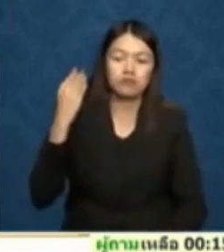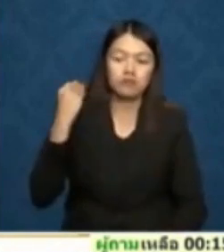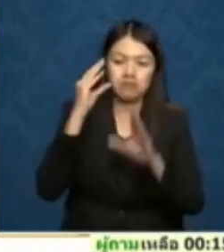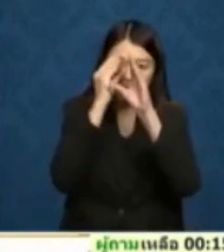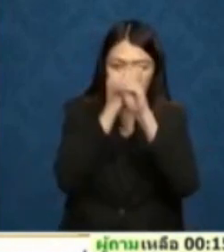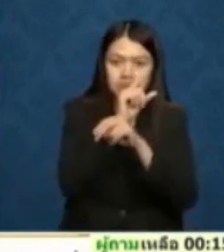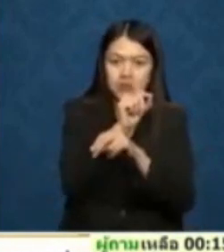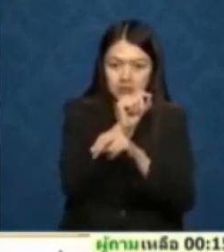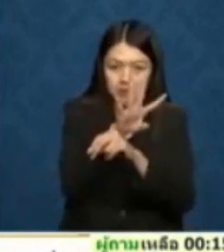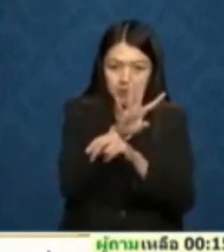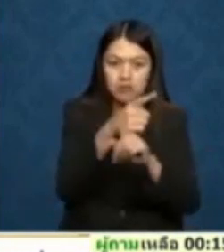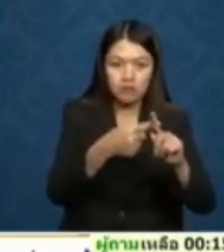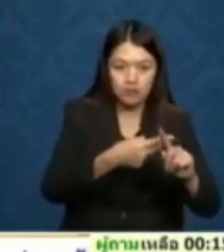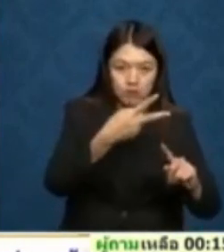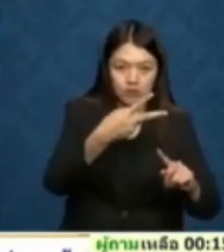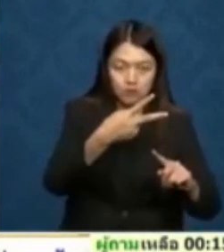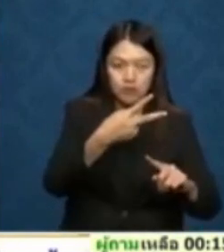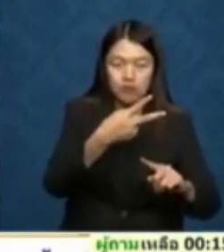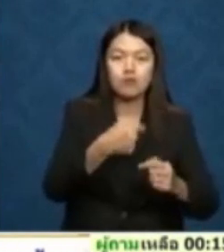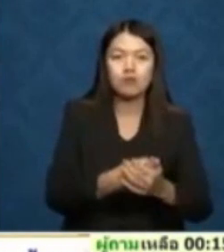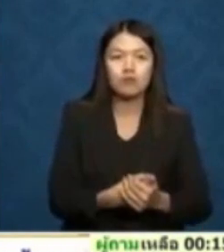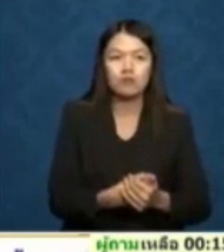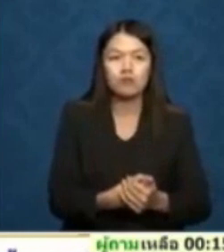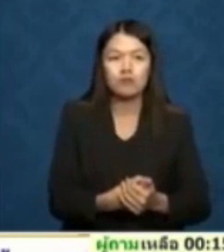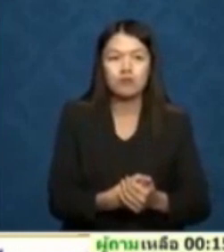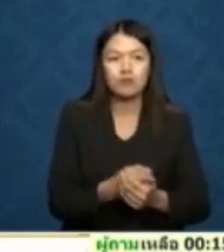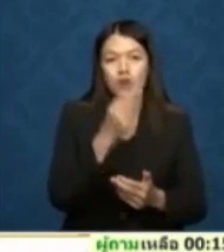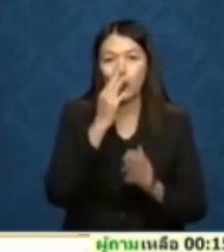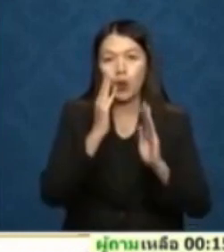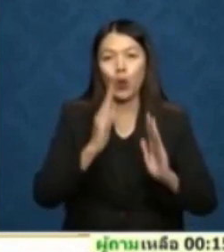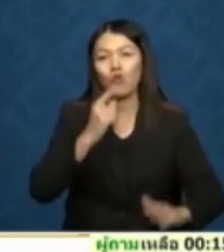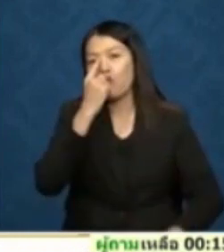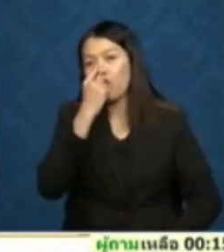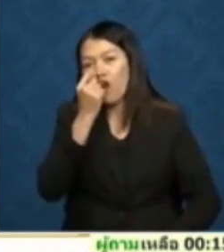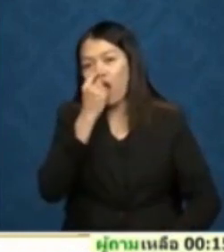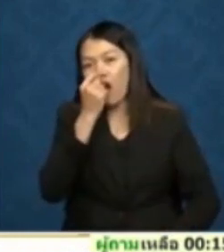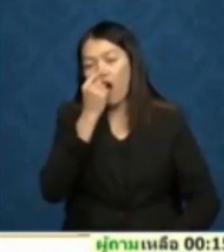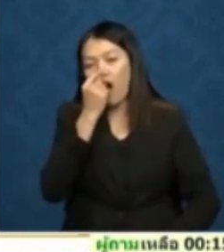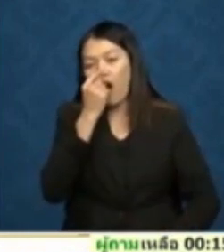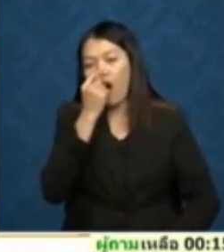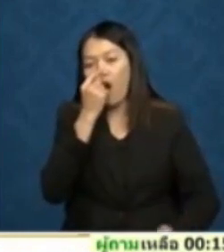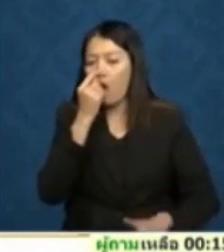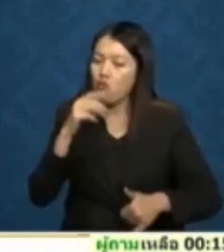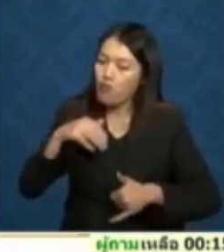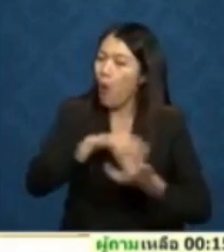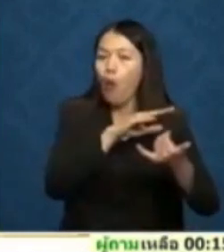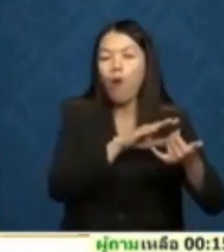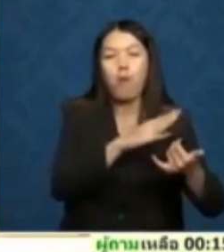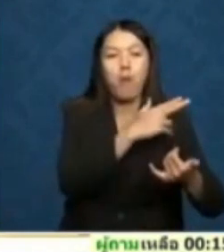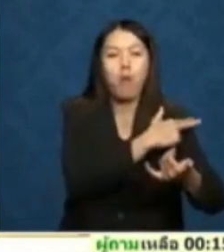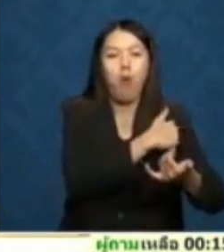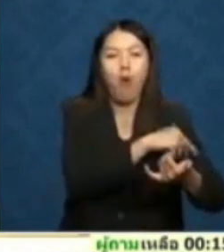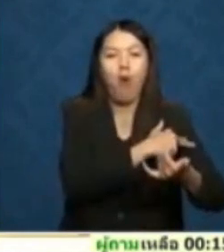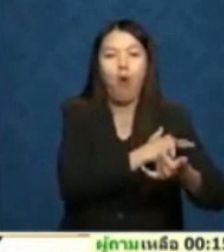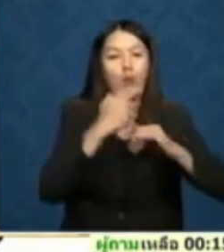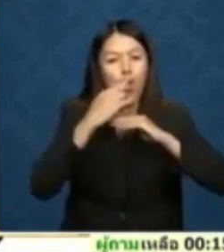24กุมภาพันธ์2567ที่ผ่านมาได้มีกรณีนักธุรกิจชาวต่างชาติทำร้ายร่างกายคุณหมอทานดาวจันดำบริเวณวิลล่าหรูริม